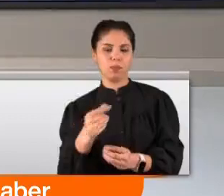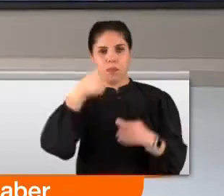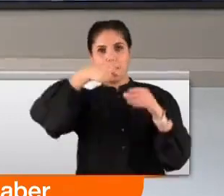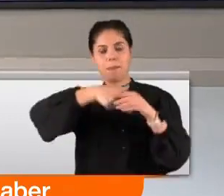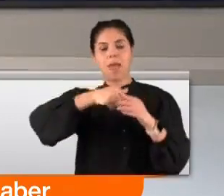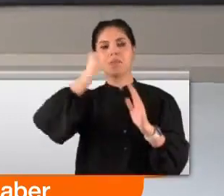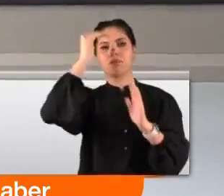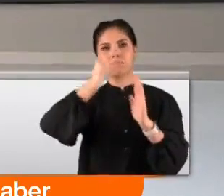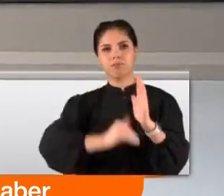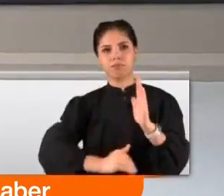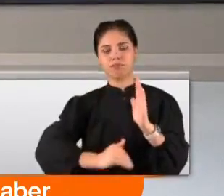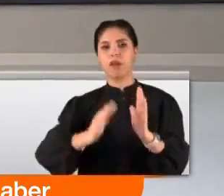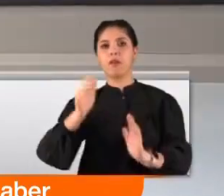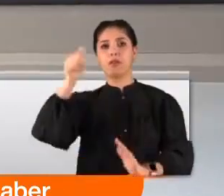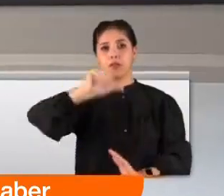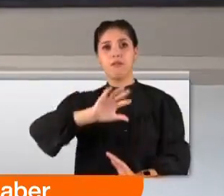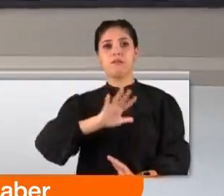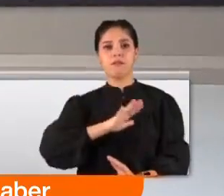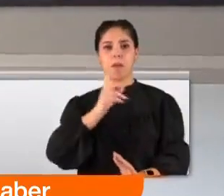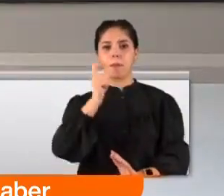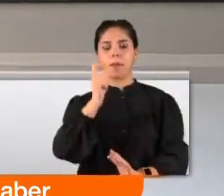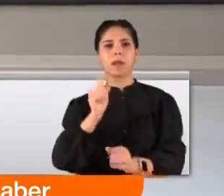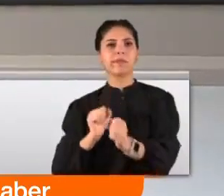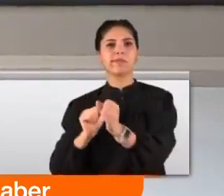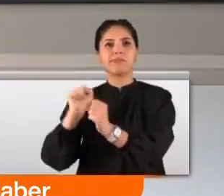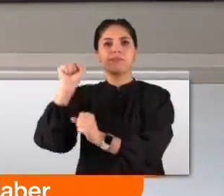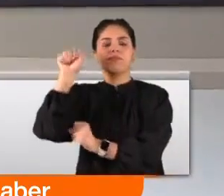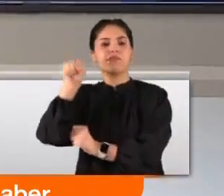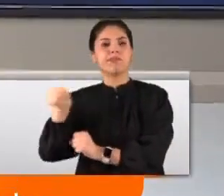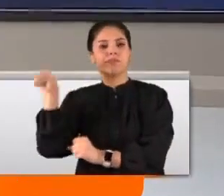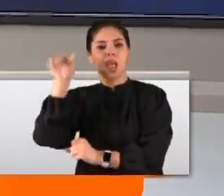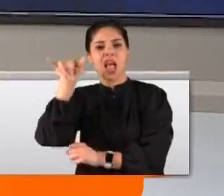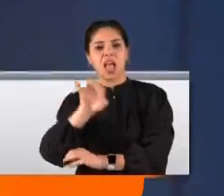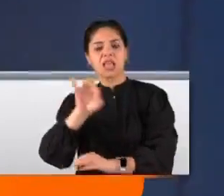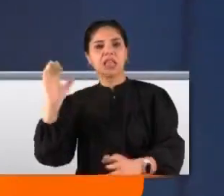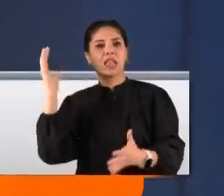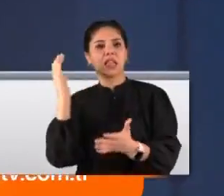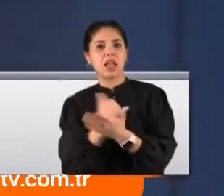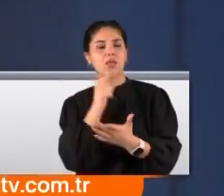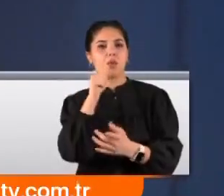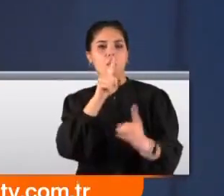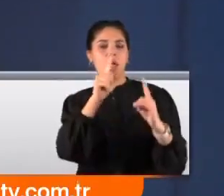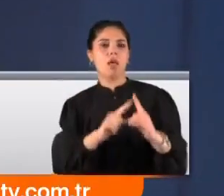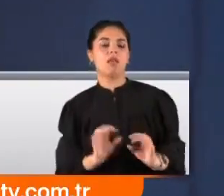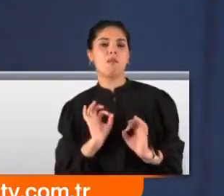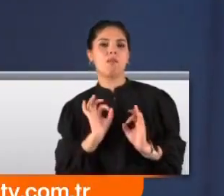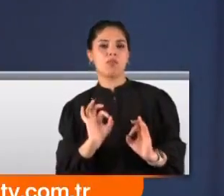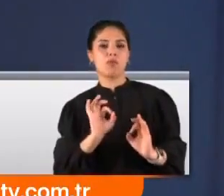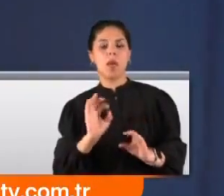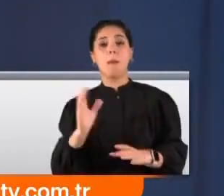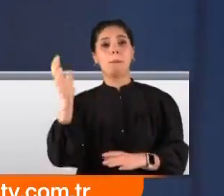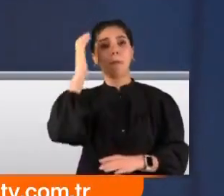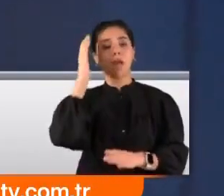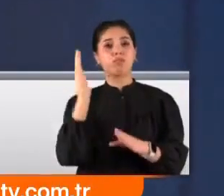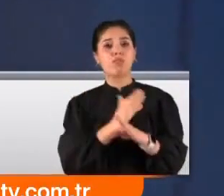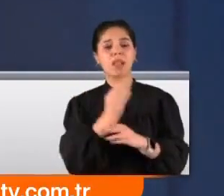düştü. Fiyatlar hala yukarı seyrinde. Haksız kazanç yanınıza kalmaz. Elbette temel gıda maddelerinde